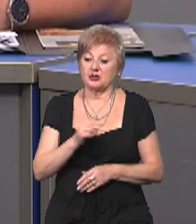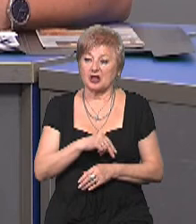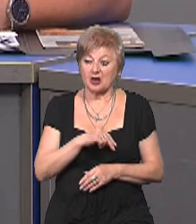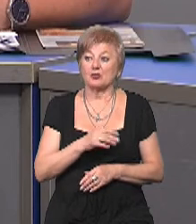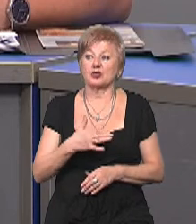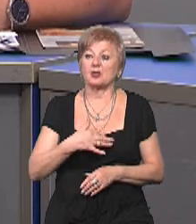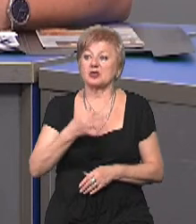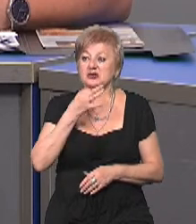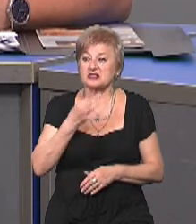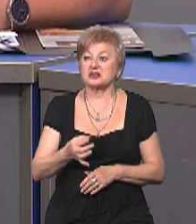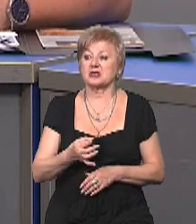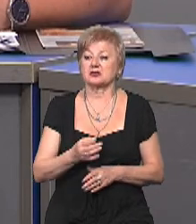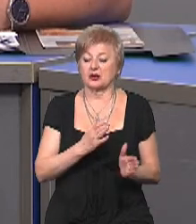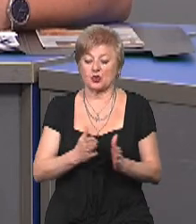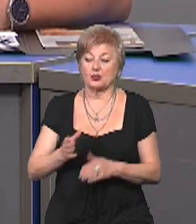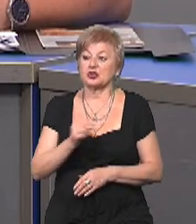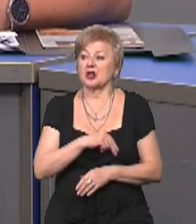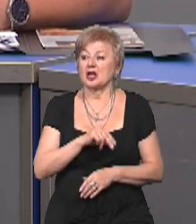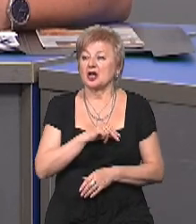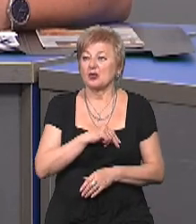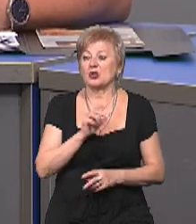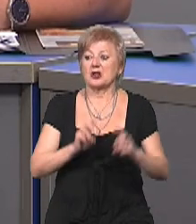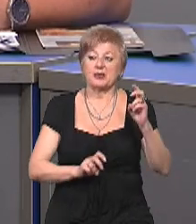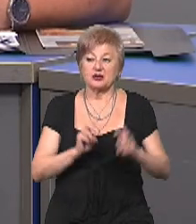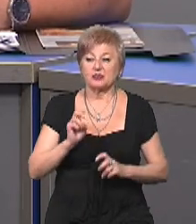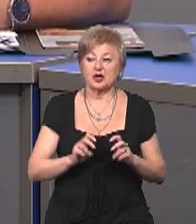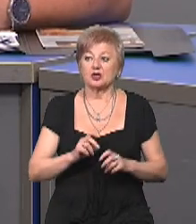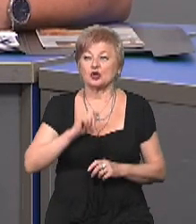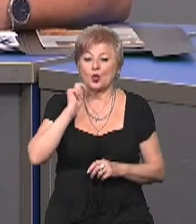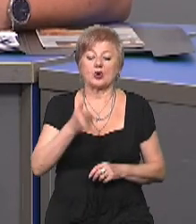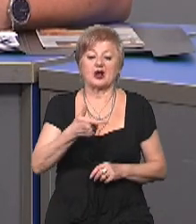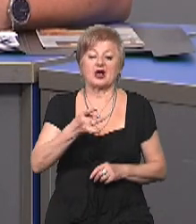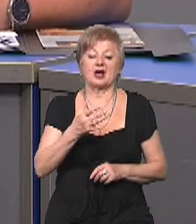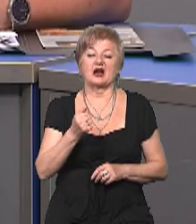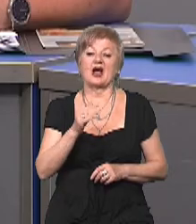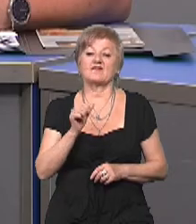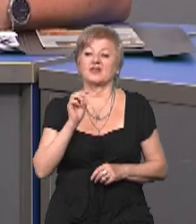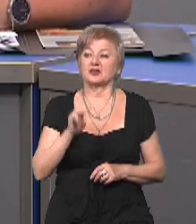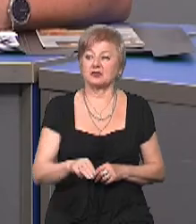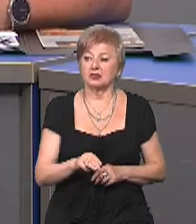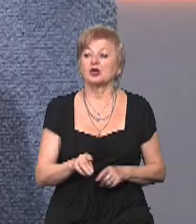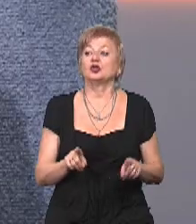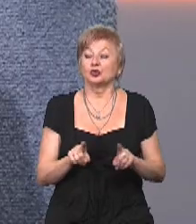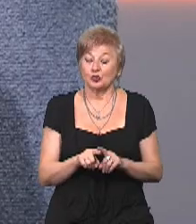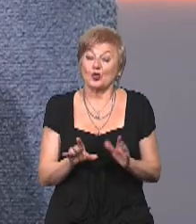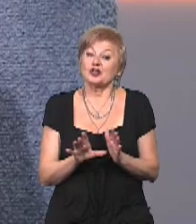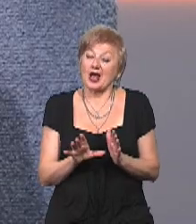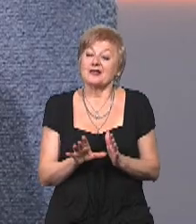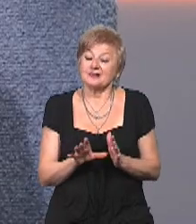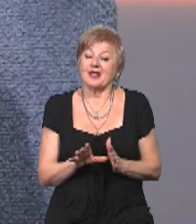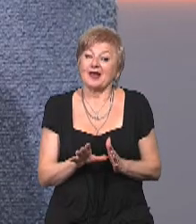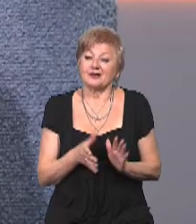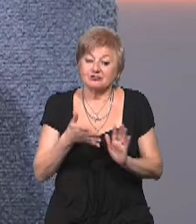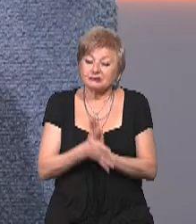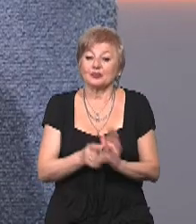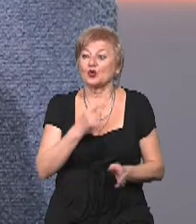бы отметил еще среди стабильно работающих предприятий Укрграфит, который, кстати, тоже энергоемкий по электроэнергии,